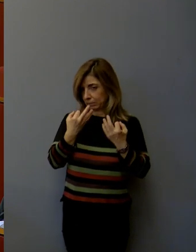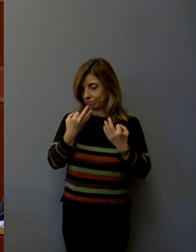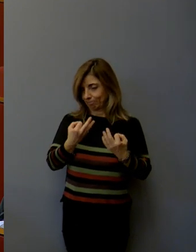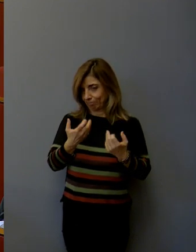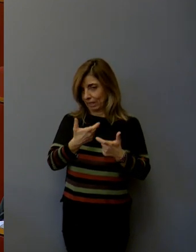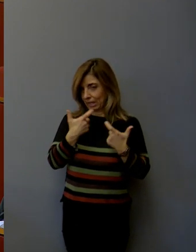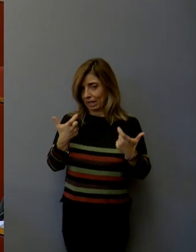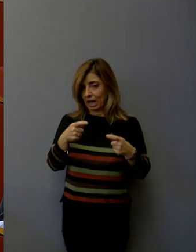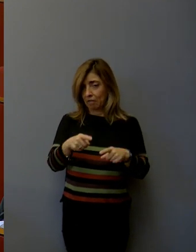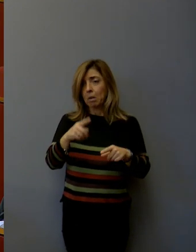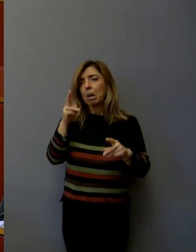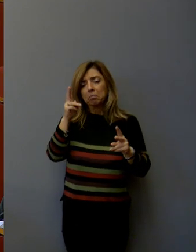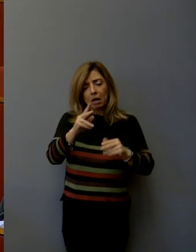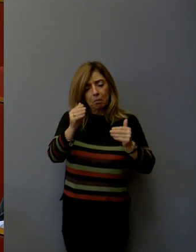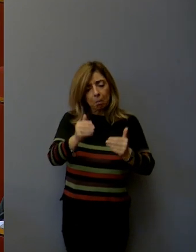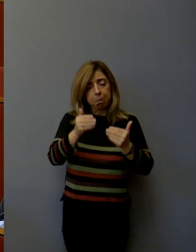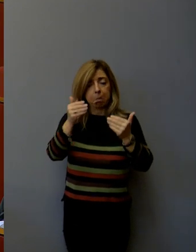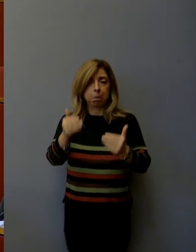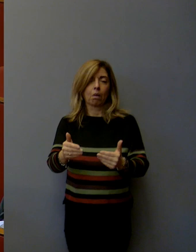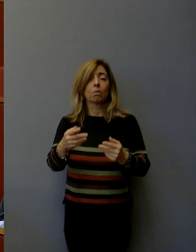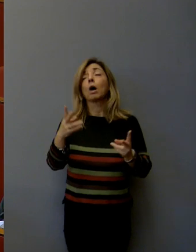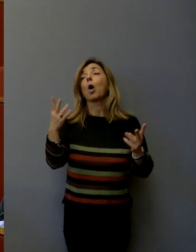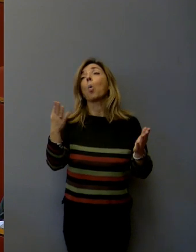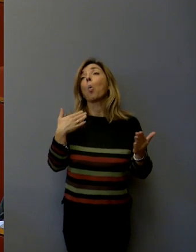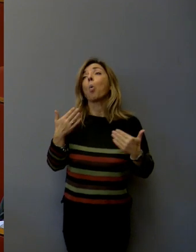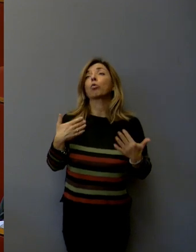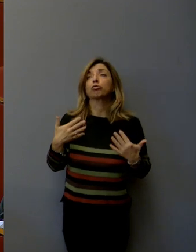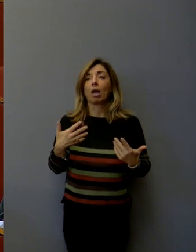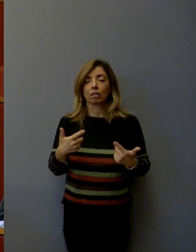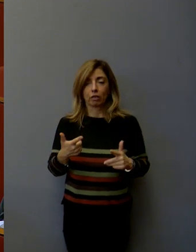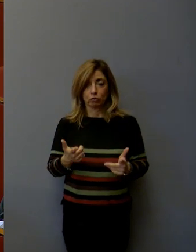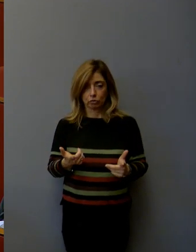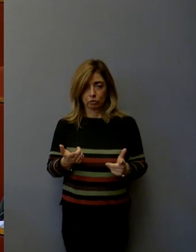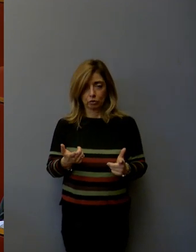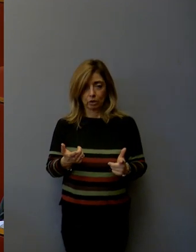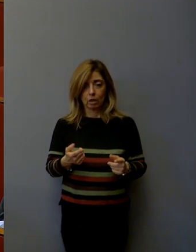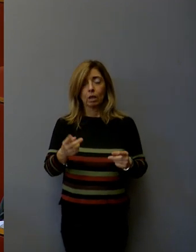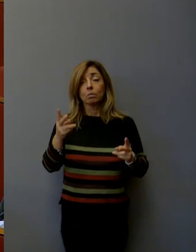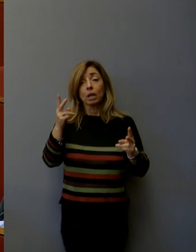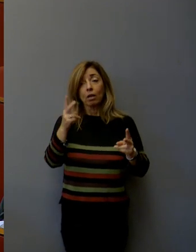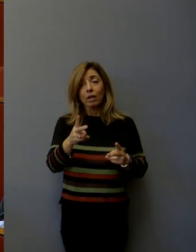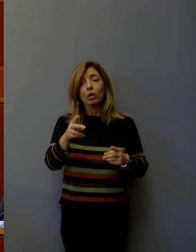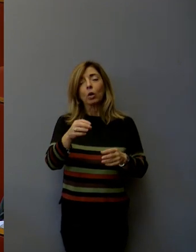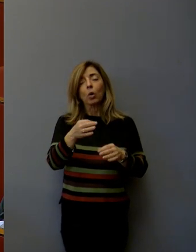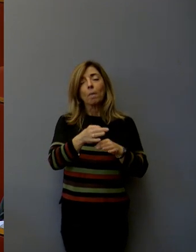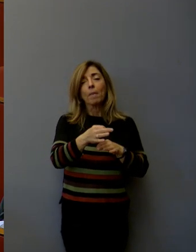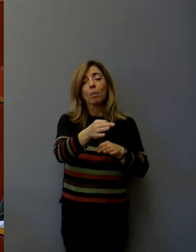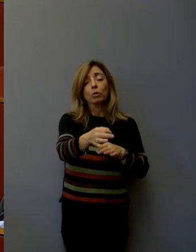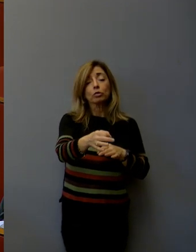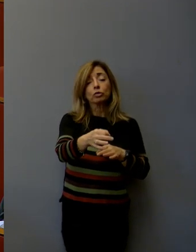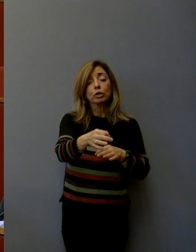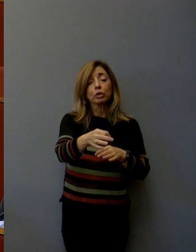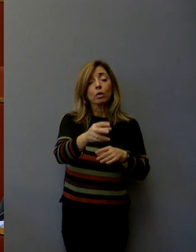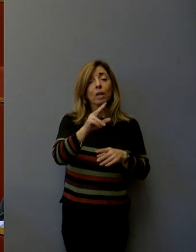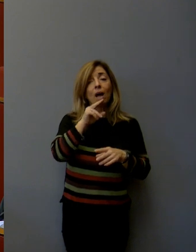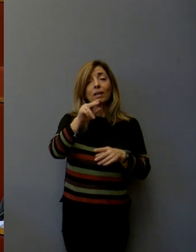è urgente lo Ribadisco I municipi non ha dato parere negativo al bilancio per antipatia Eh